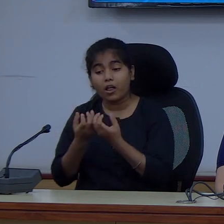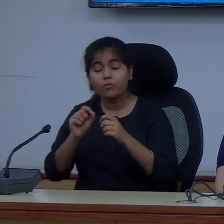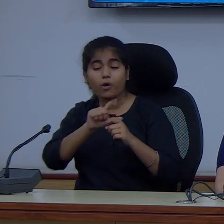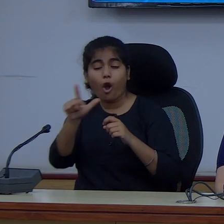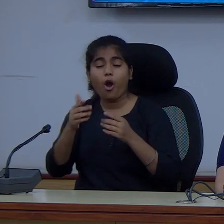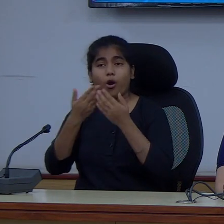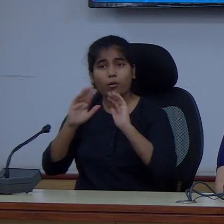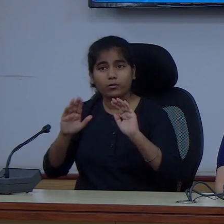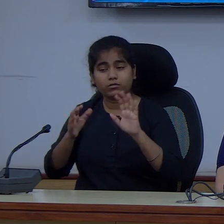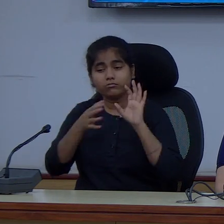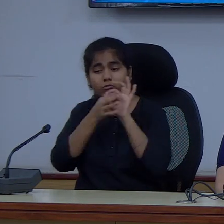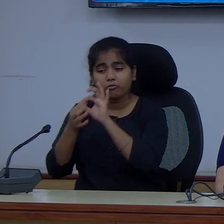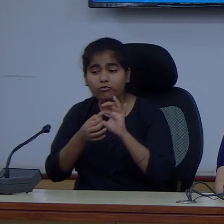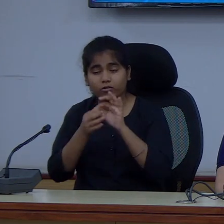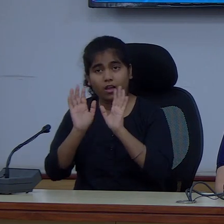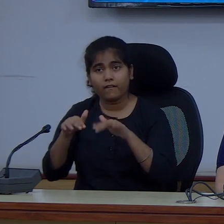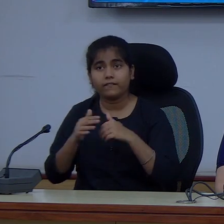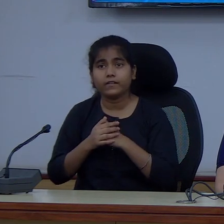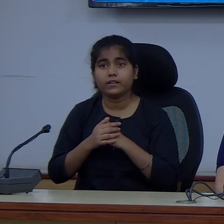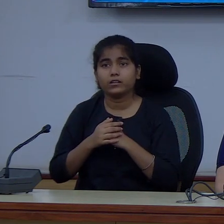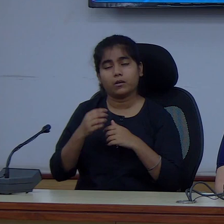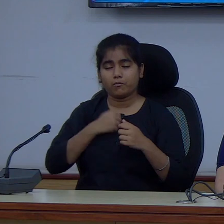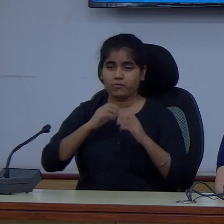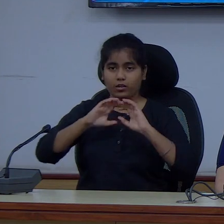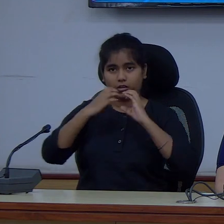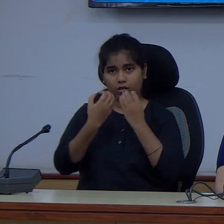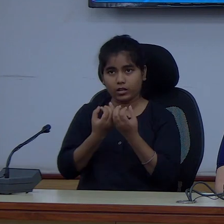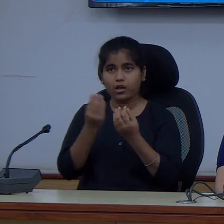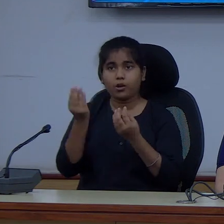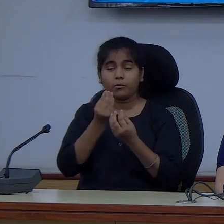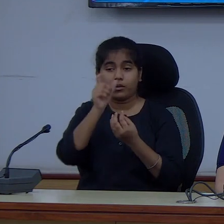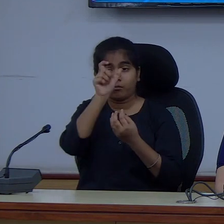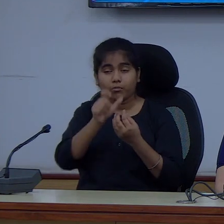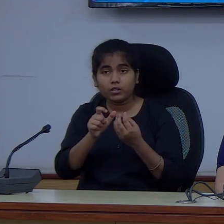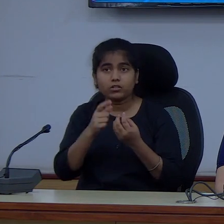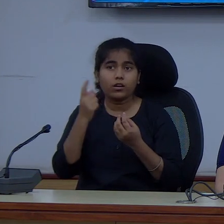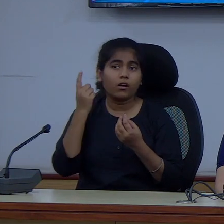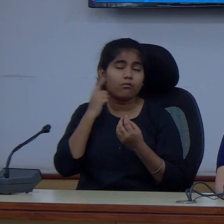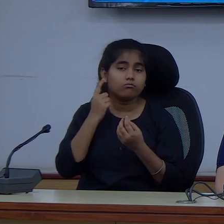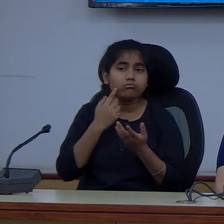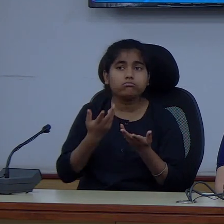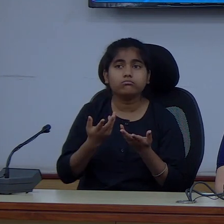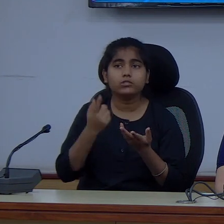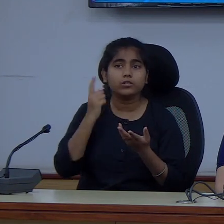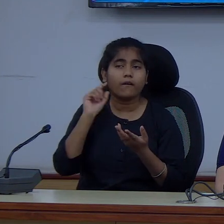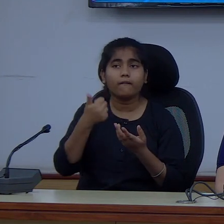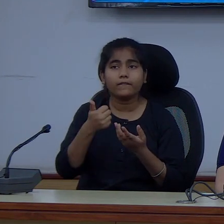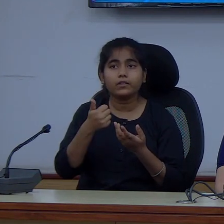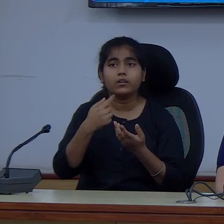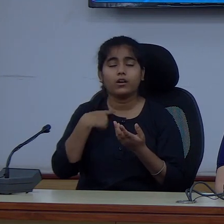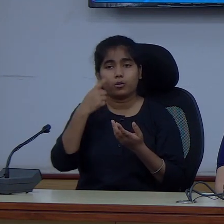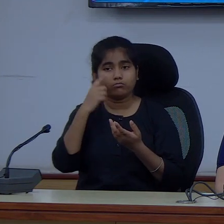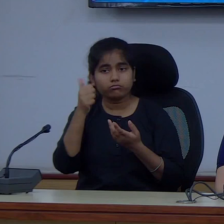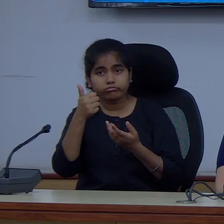सभी विद्यार्थियों तक पहुंच पा रही हूँ? एम आई रीचिंग द लास्ट चाइल्ड हु इज सिटिंग इन माई क्लासरूम? आप